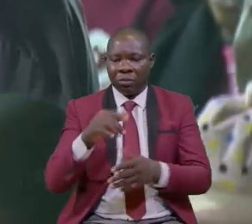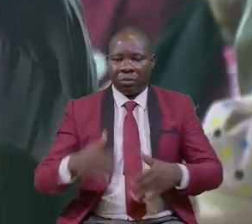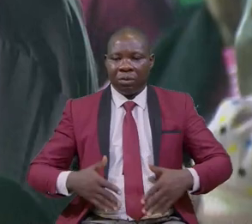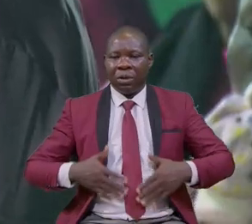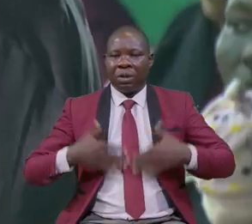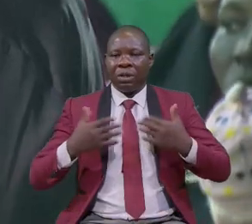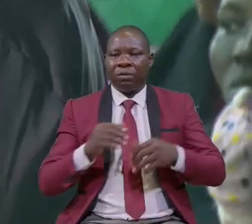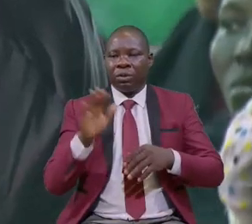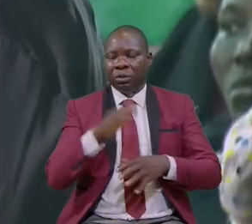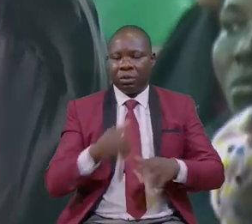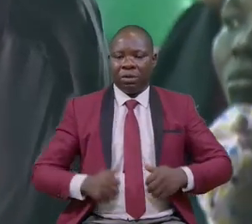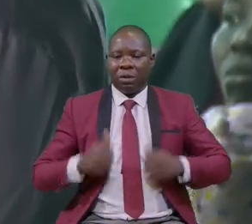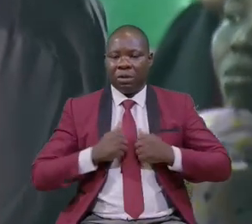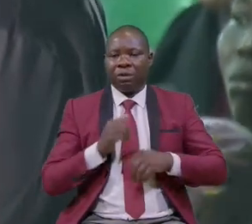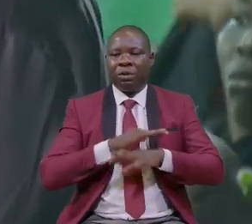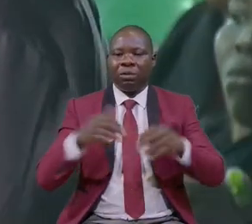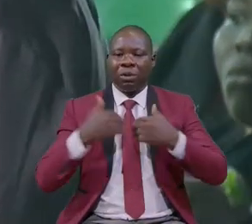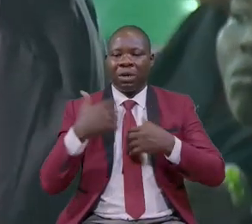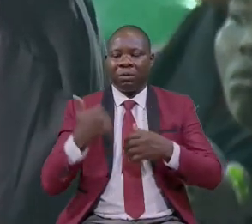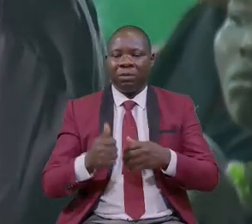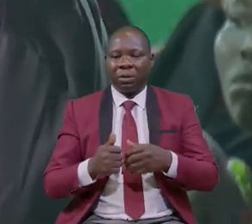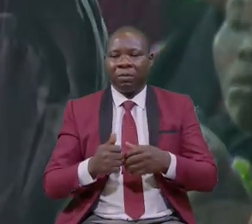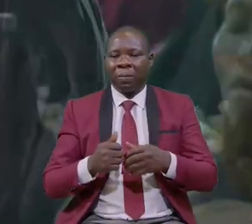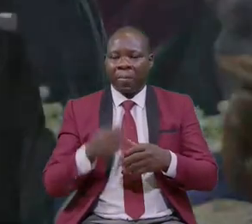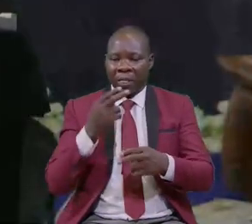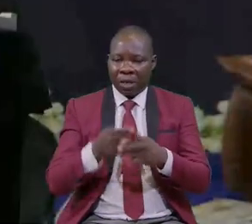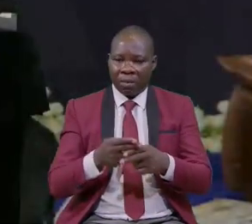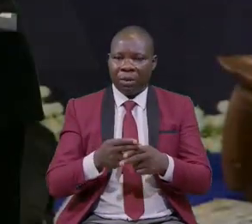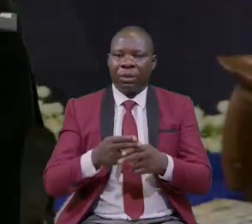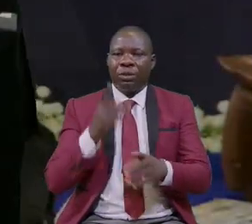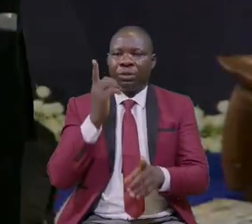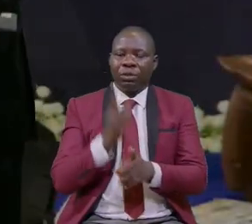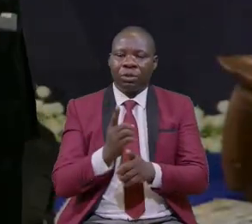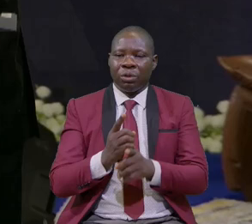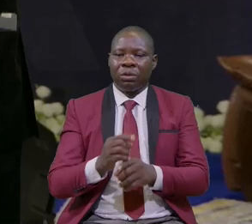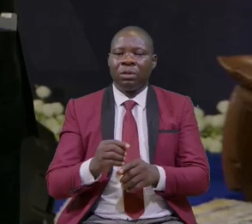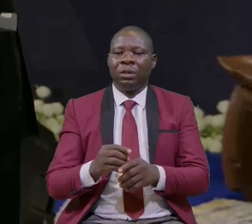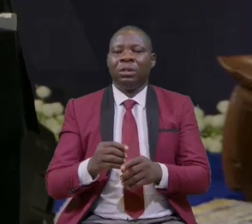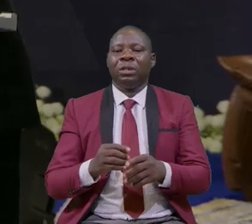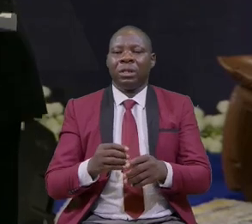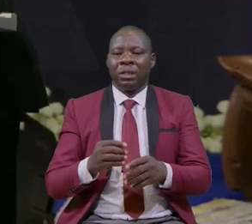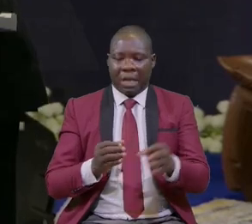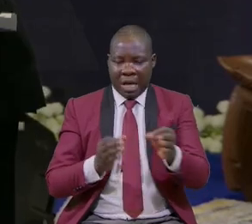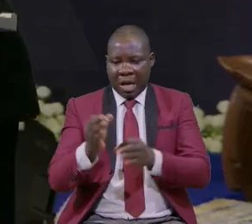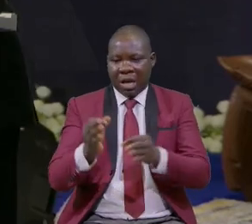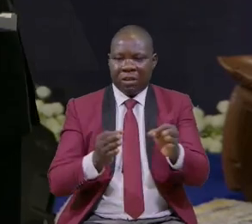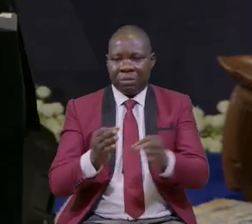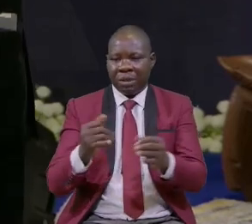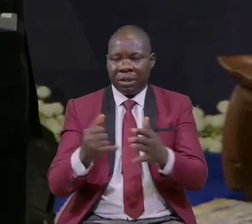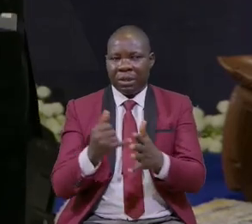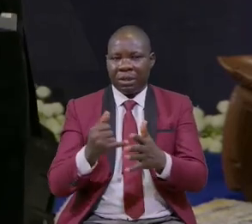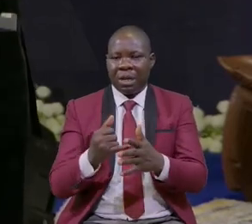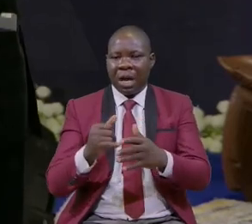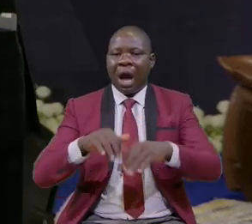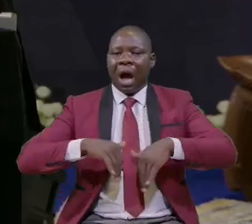main et donner l'indication correcte de votre maison si votre maison n'a